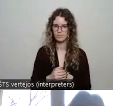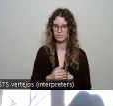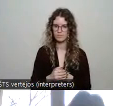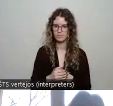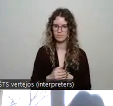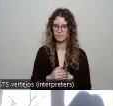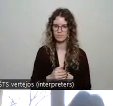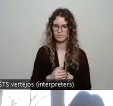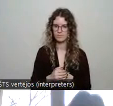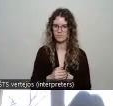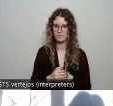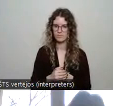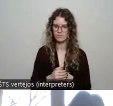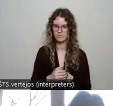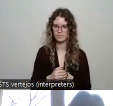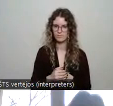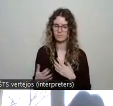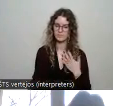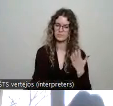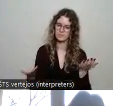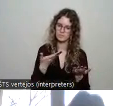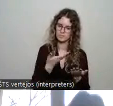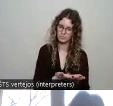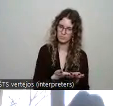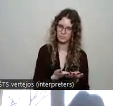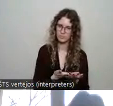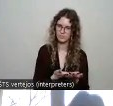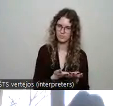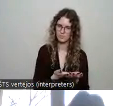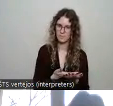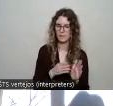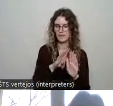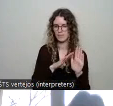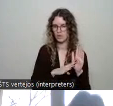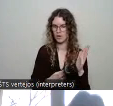pristatyti ir užtikrinti programas